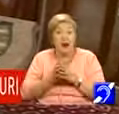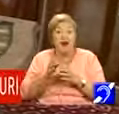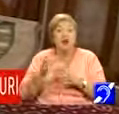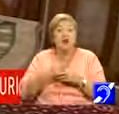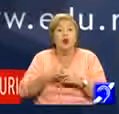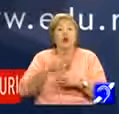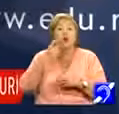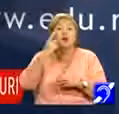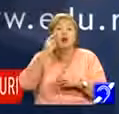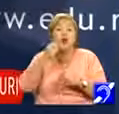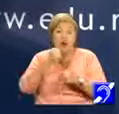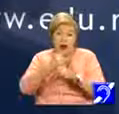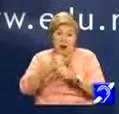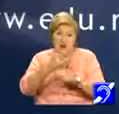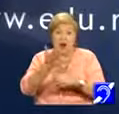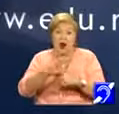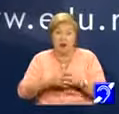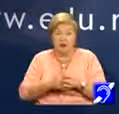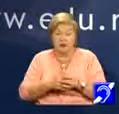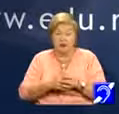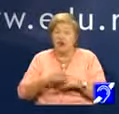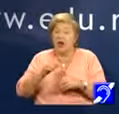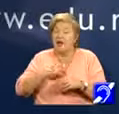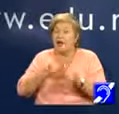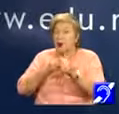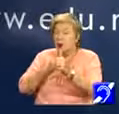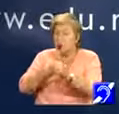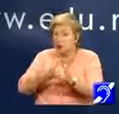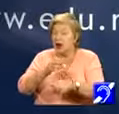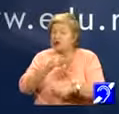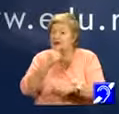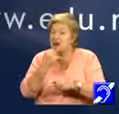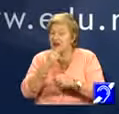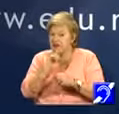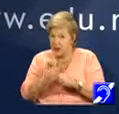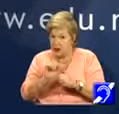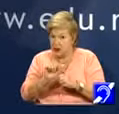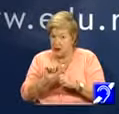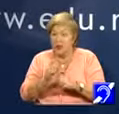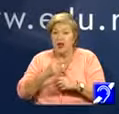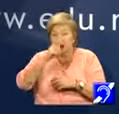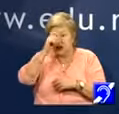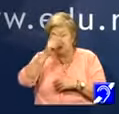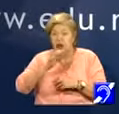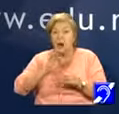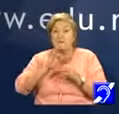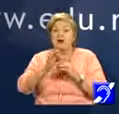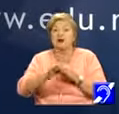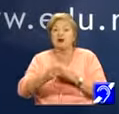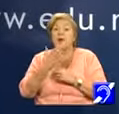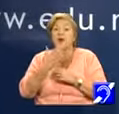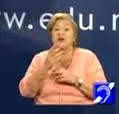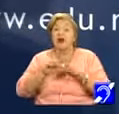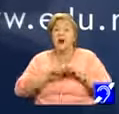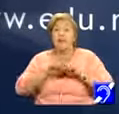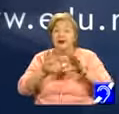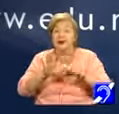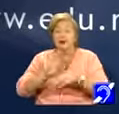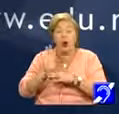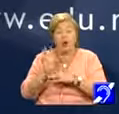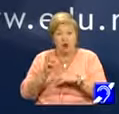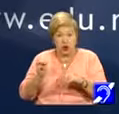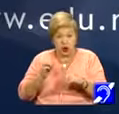testare. Să există o monitorizare foarte riguroasă din punct de vedere a respectării măsurilor de prevenire a răspândirii virusului